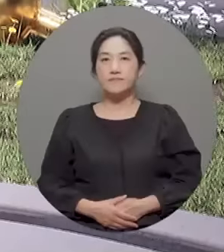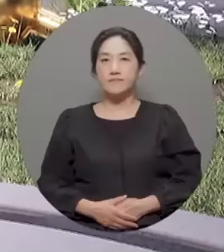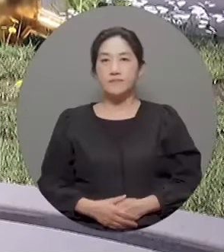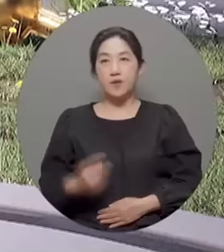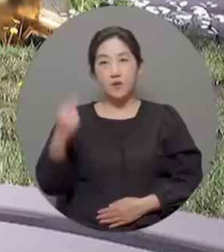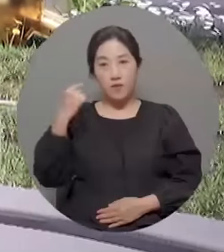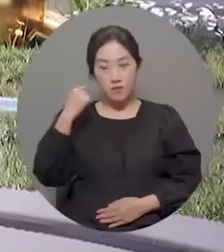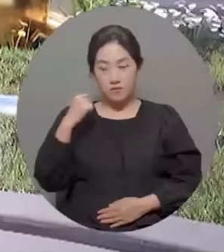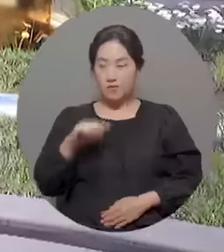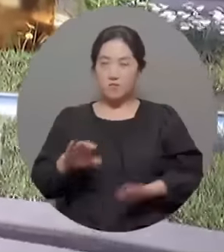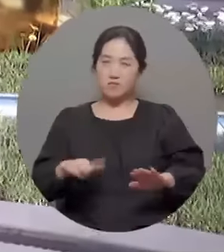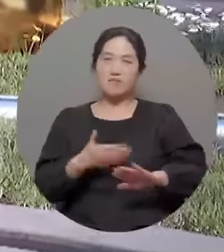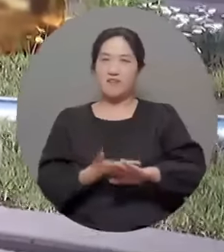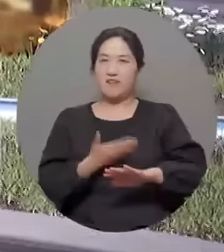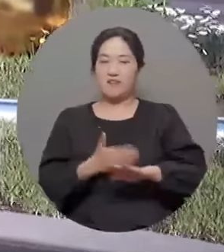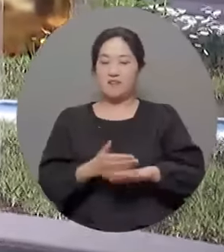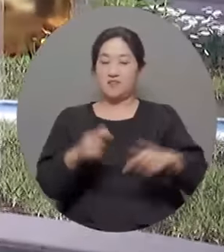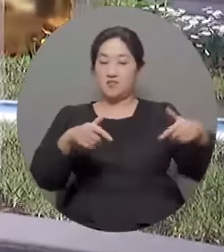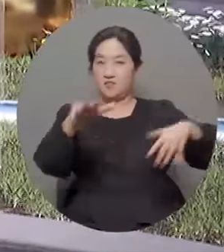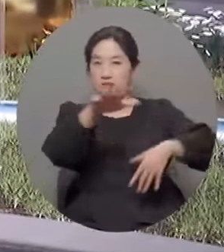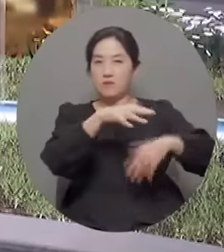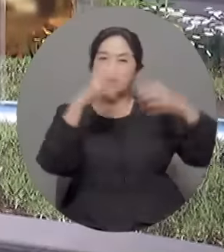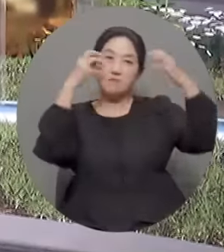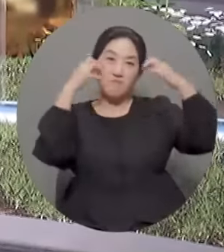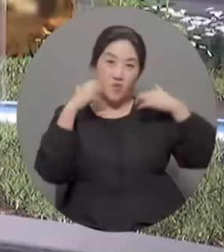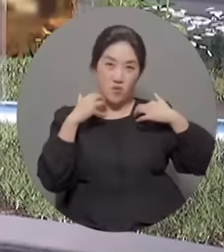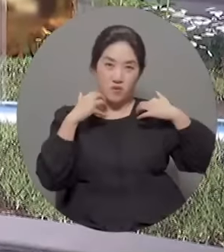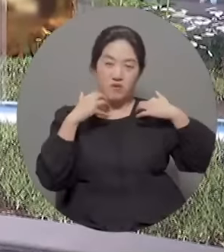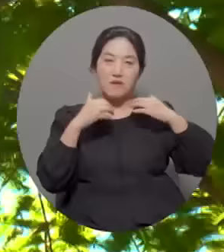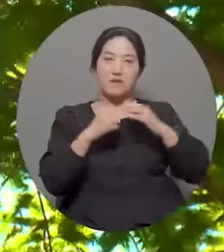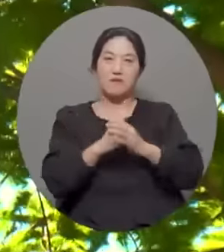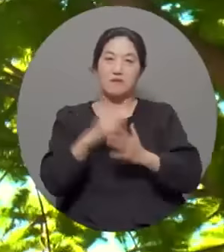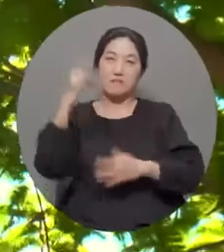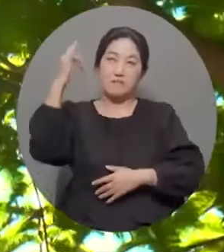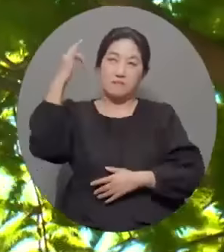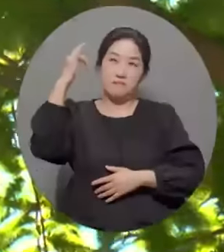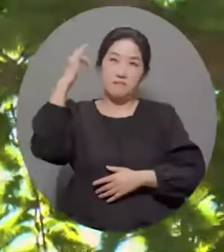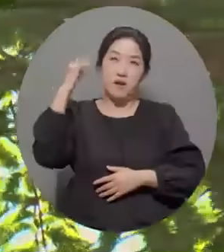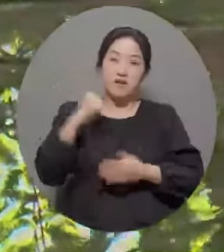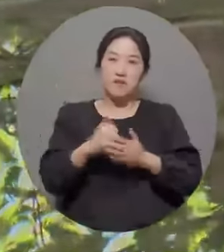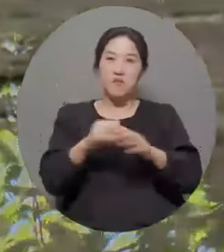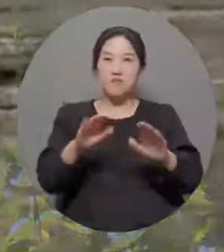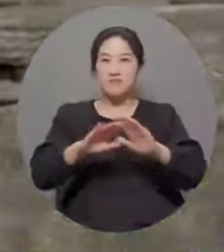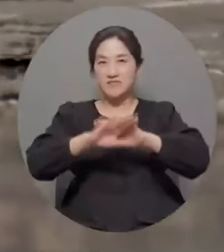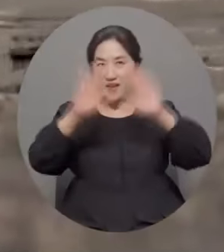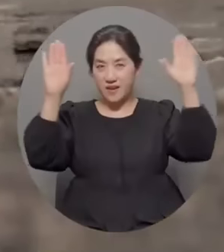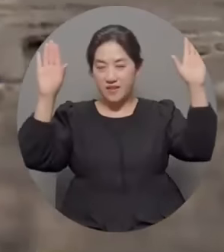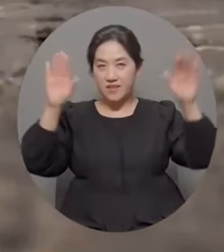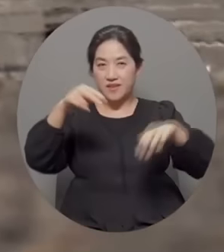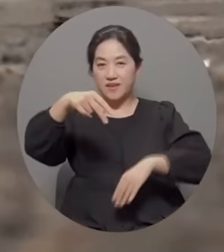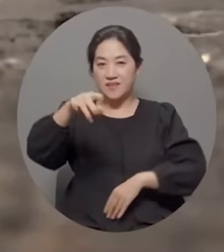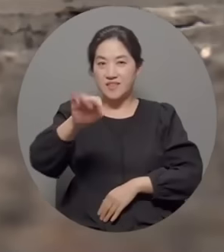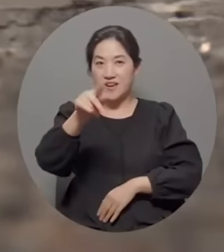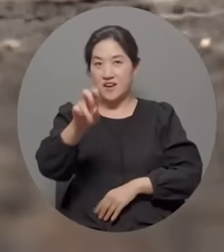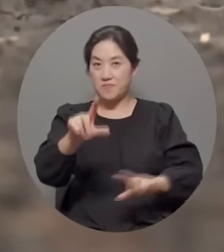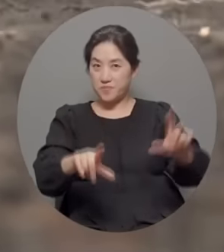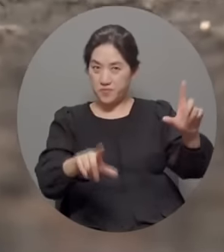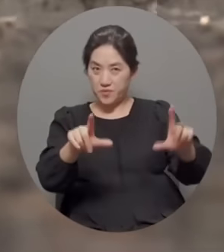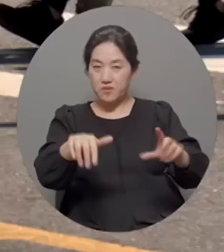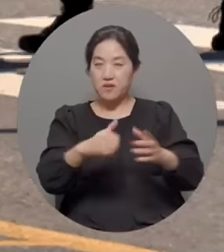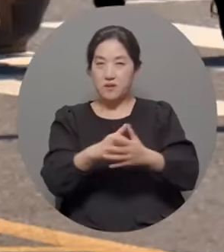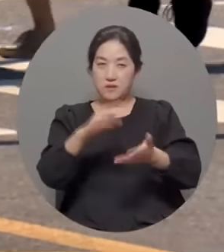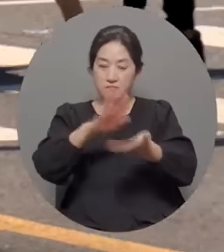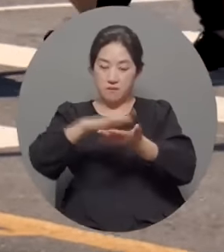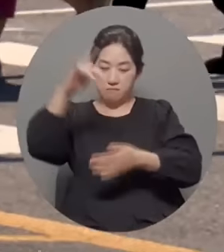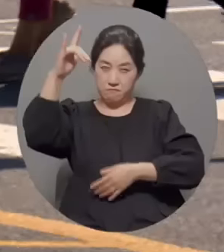어제와 다르게 오늘 서쪽 지방은 더웠습니다. 볕이 가장 뜨거웠던 오늘 낮 상암동의 모습인데요. 이 뜨거운